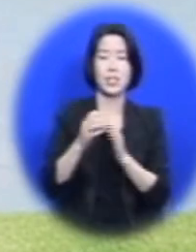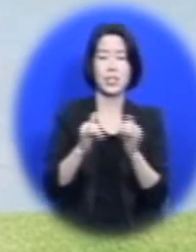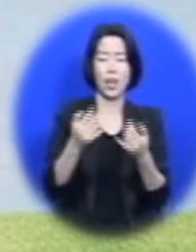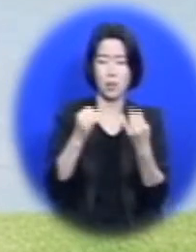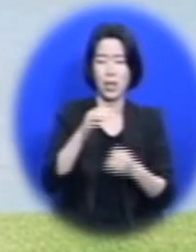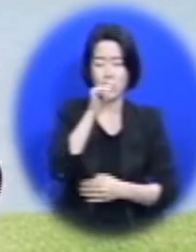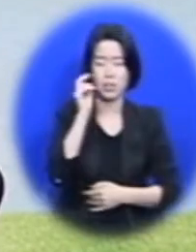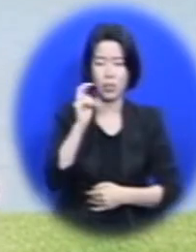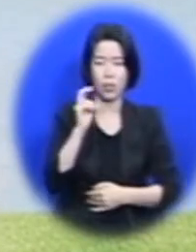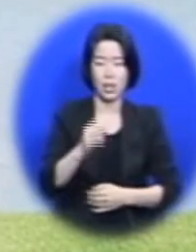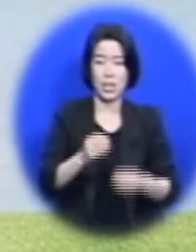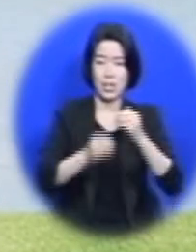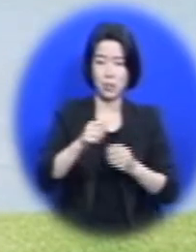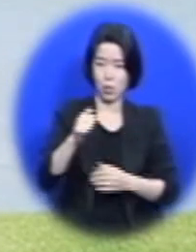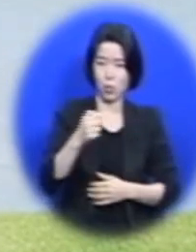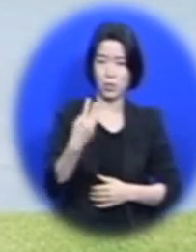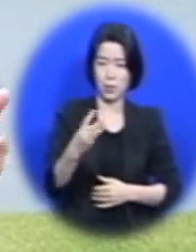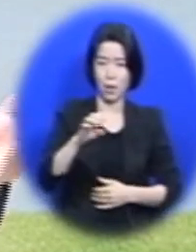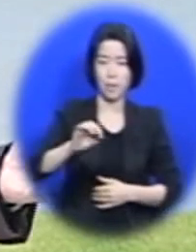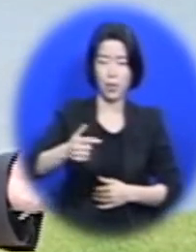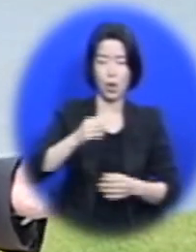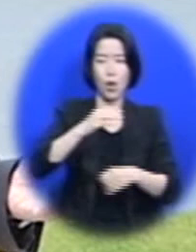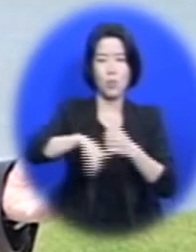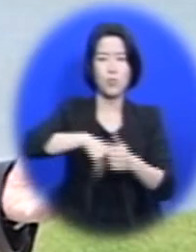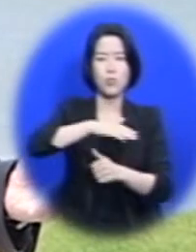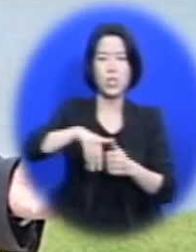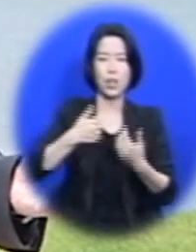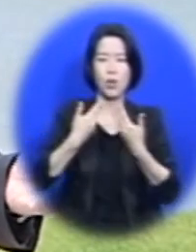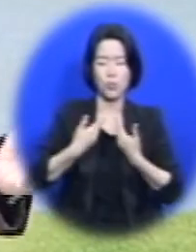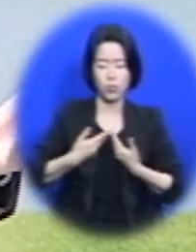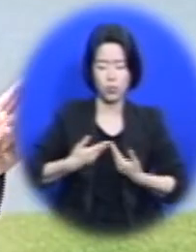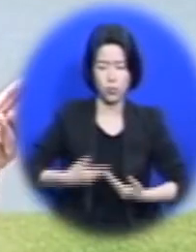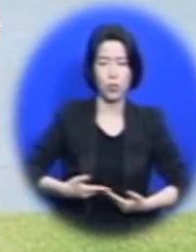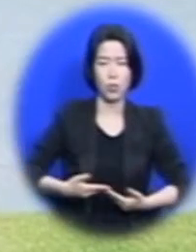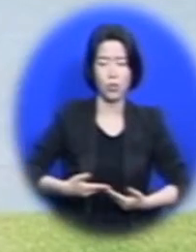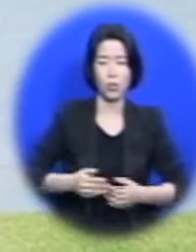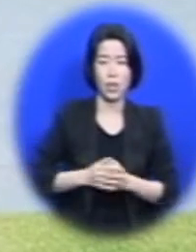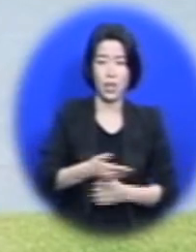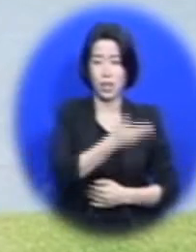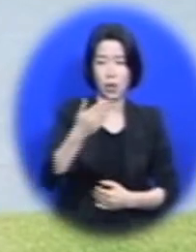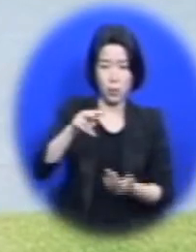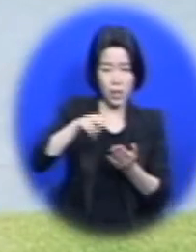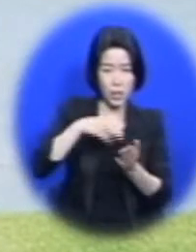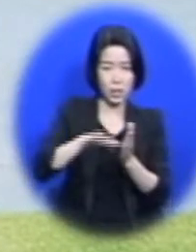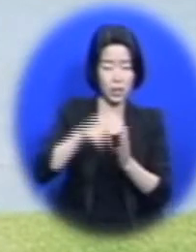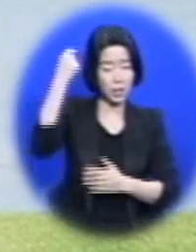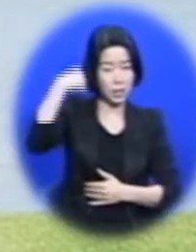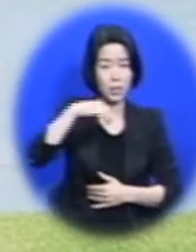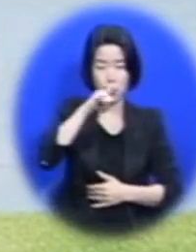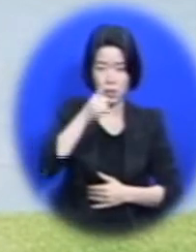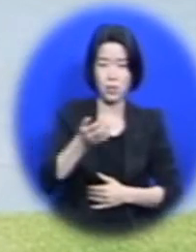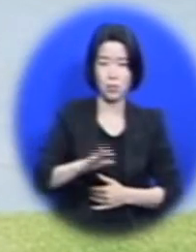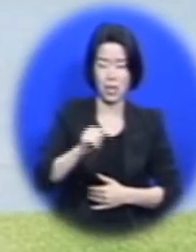겁니다. 이 시편 53편은 그래서 분위기가 무거운 시편입니다. 여러분이 읽으시면 다 느끼셨겠지만